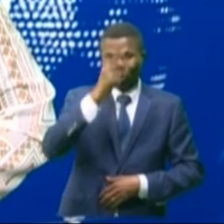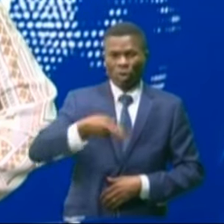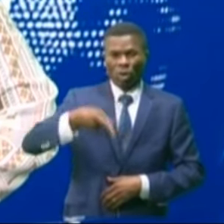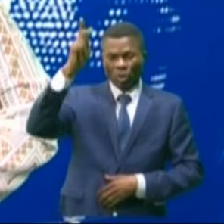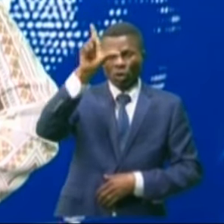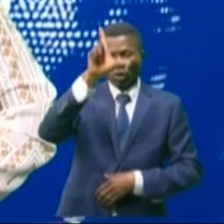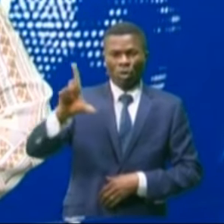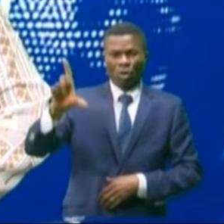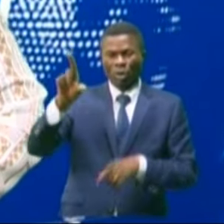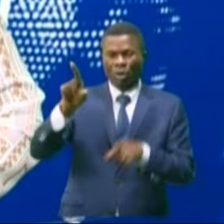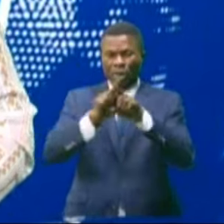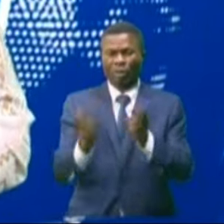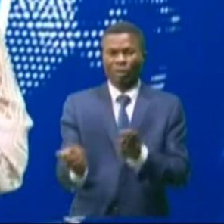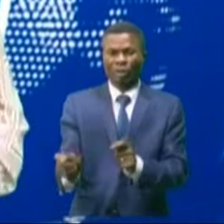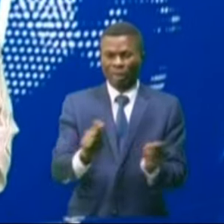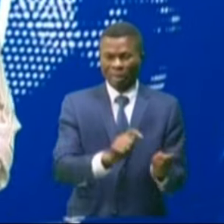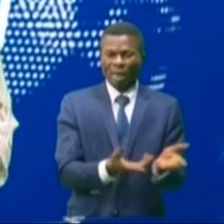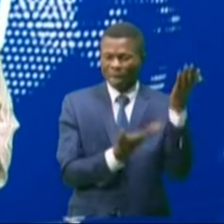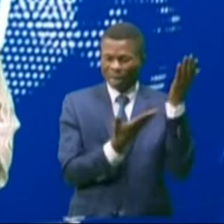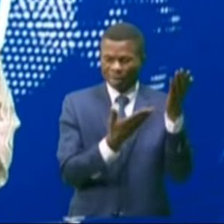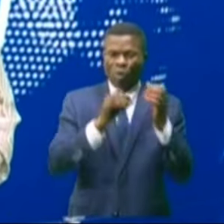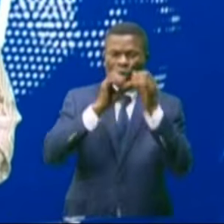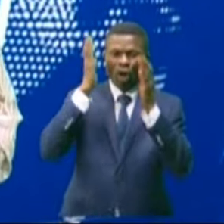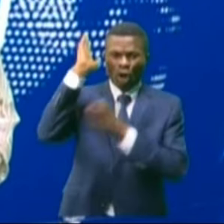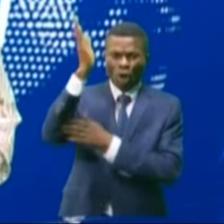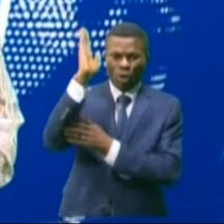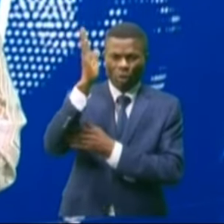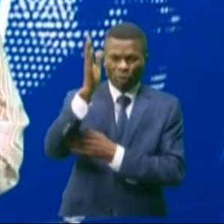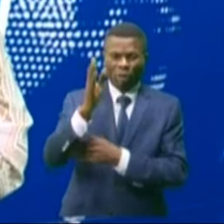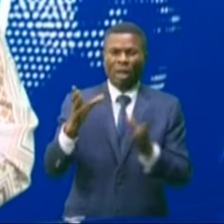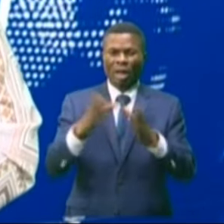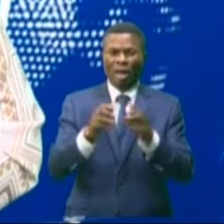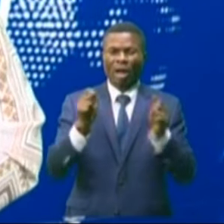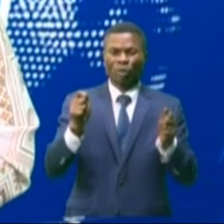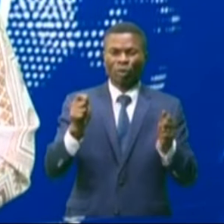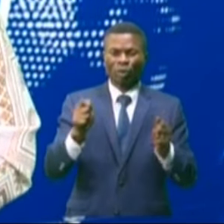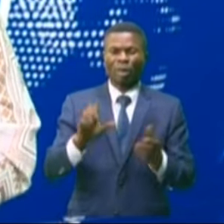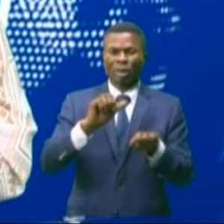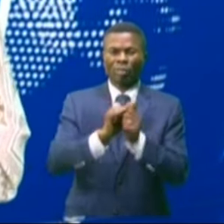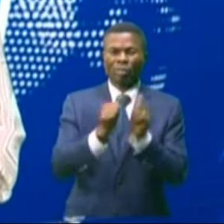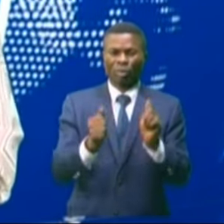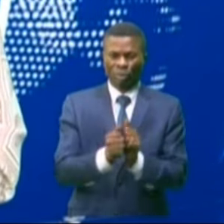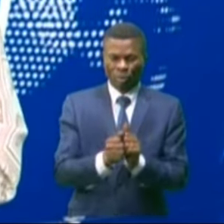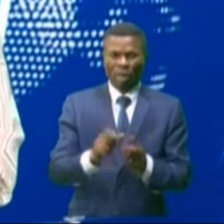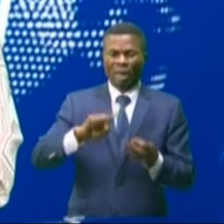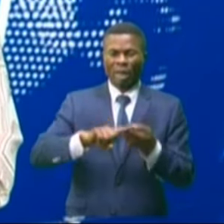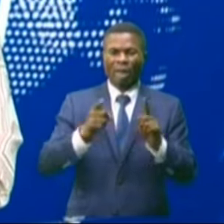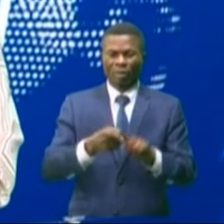et Tanganyika. C'est l'essentiel de cette conférence de presse à l'intention de journalistes